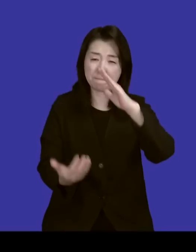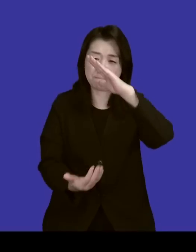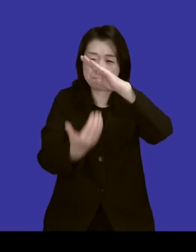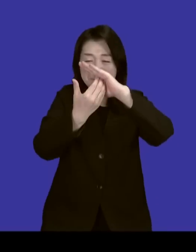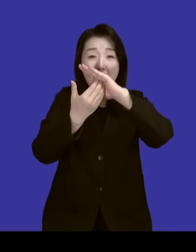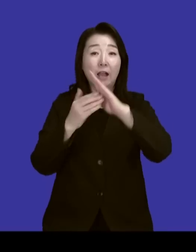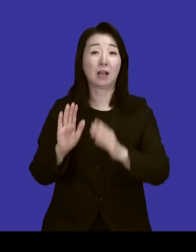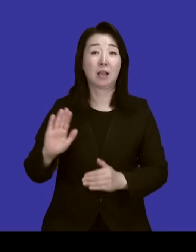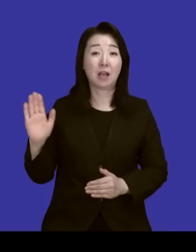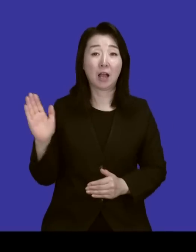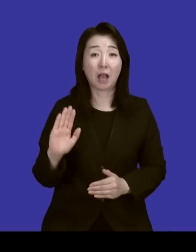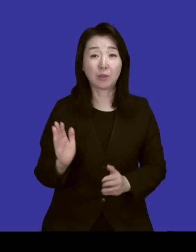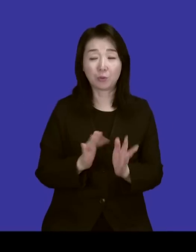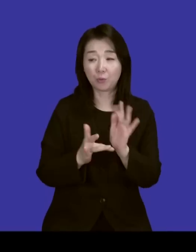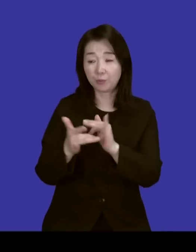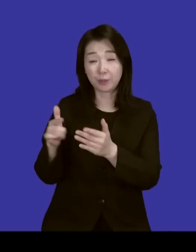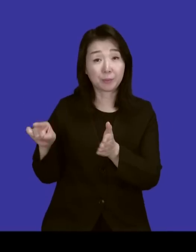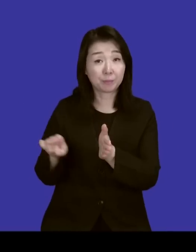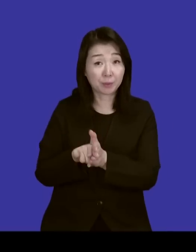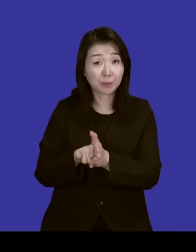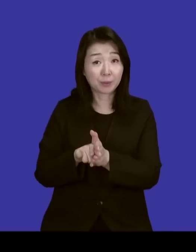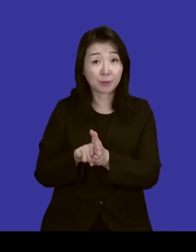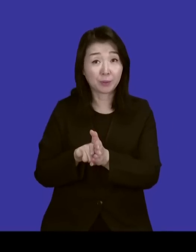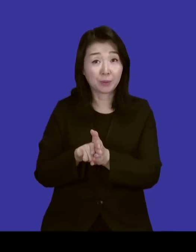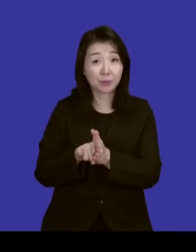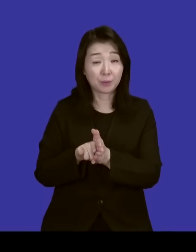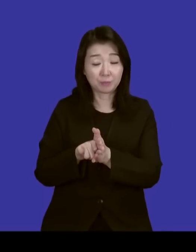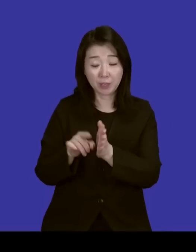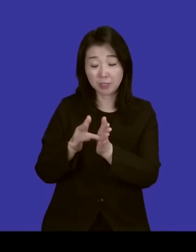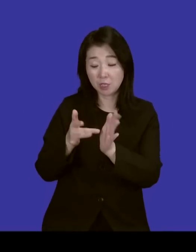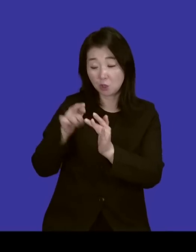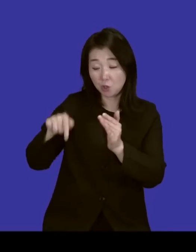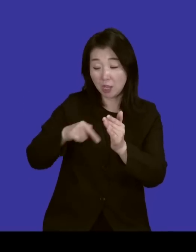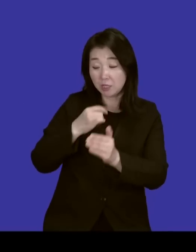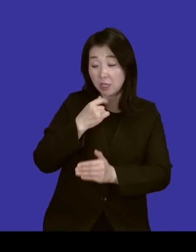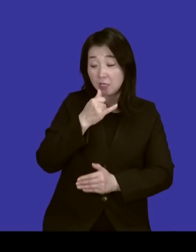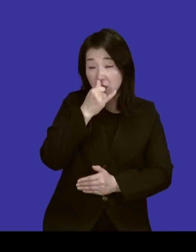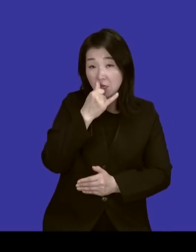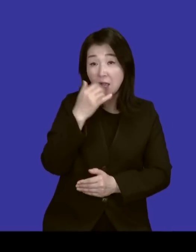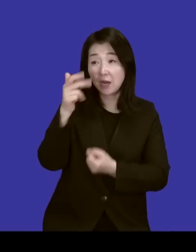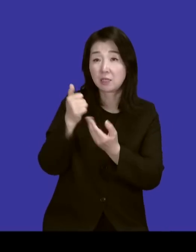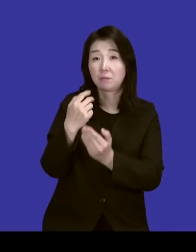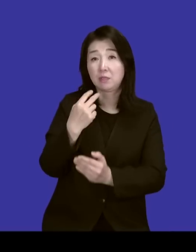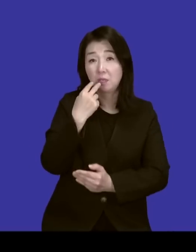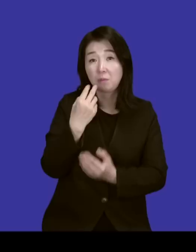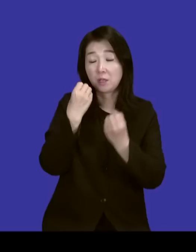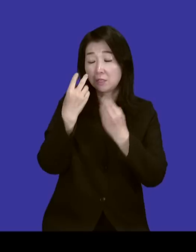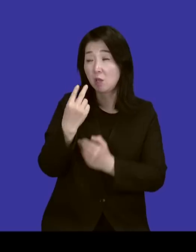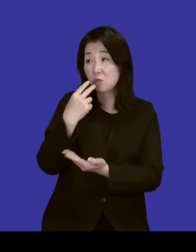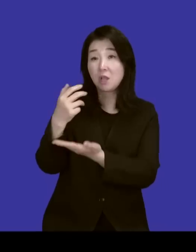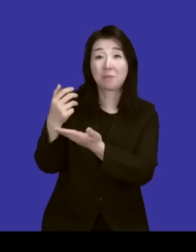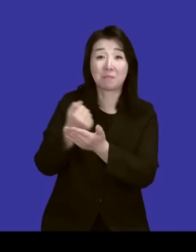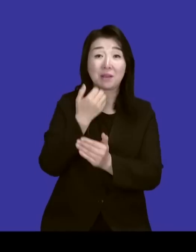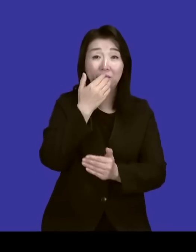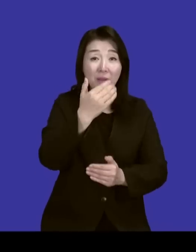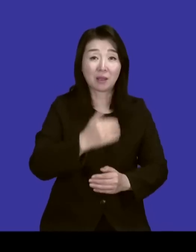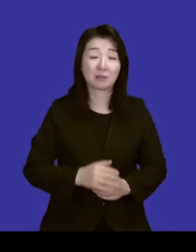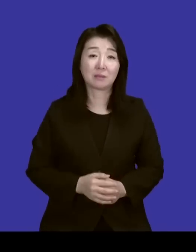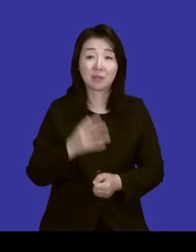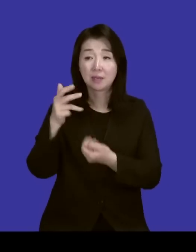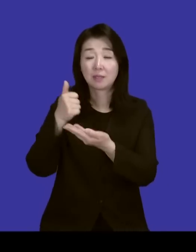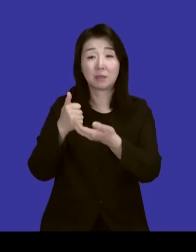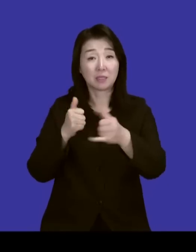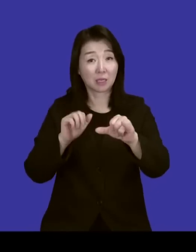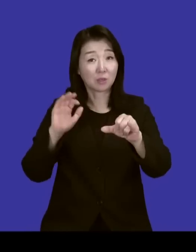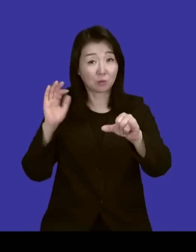네. 내가 예수님을 믿으면 예수 안에 있었던 하나님의 생명을 새로운 생명을 받죠. 예. 하나님의 자녀가